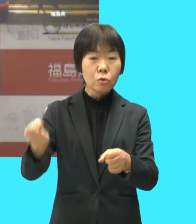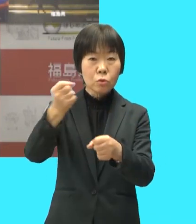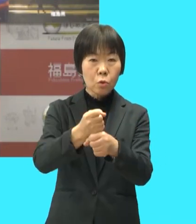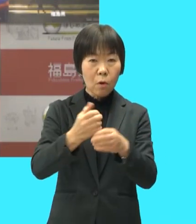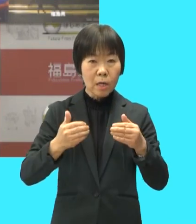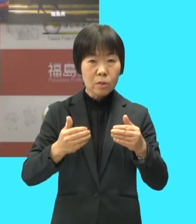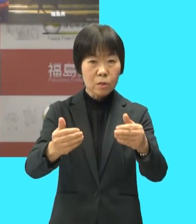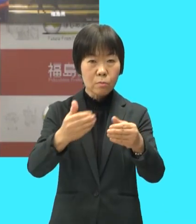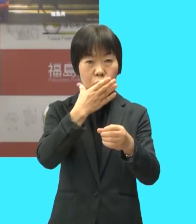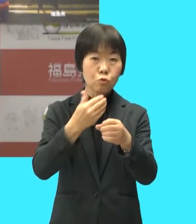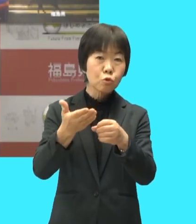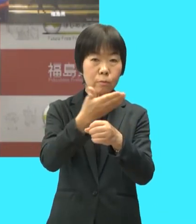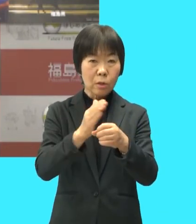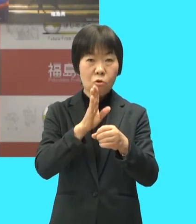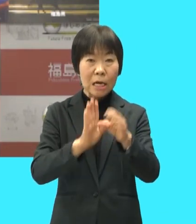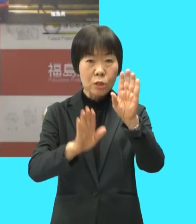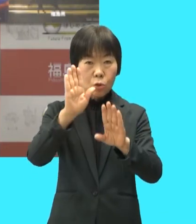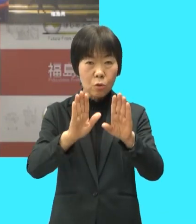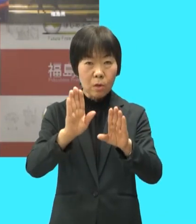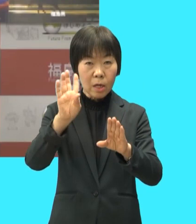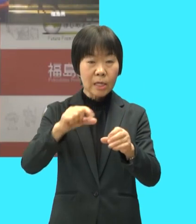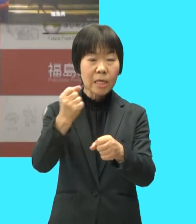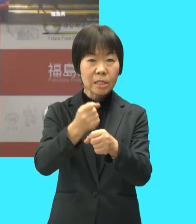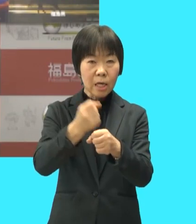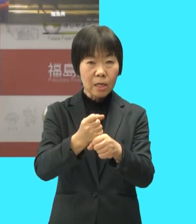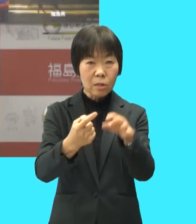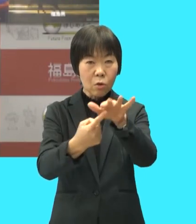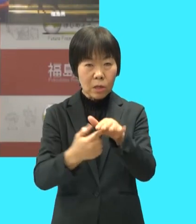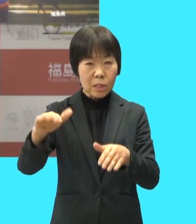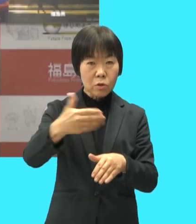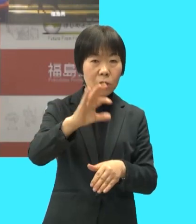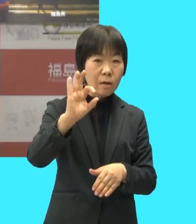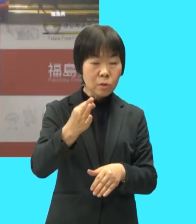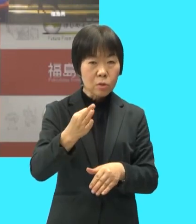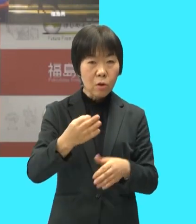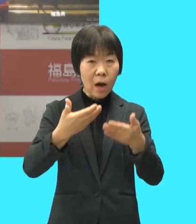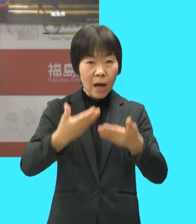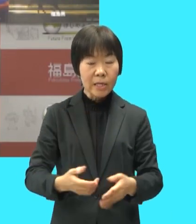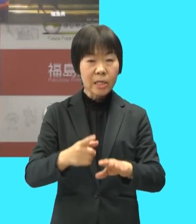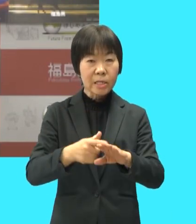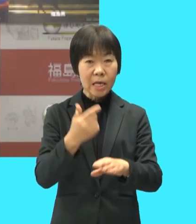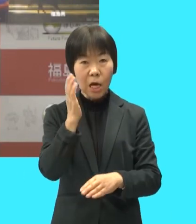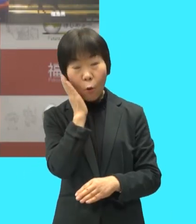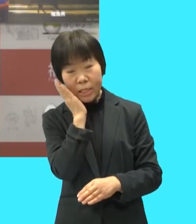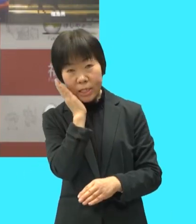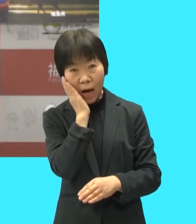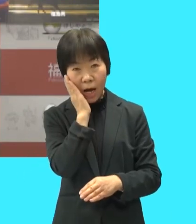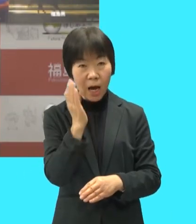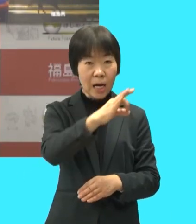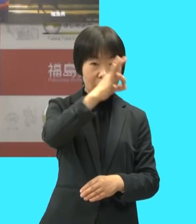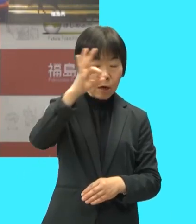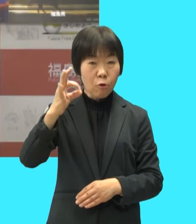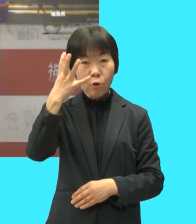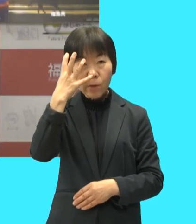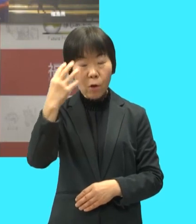む福島の現状や県産農林水産物の安全性、おいしさ、そして観光の魅